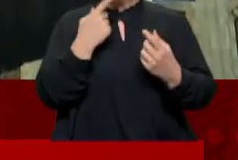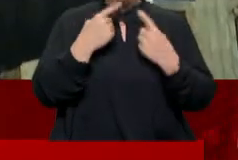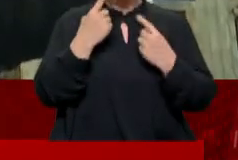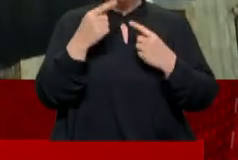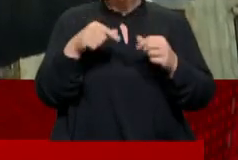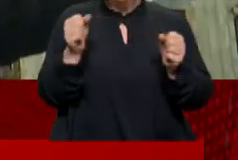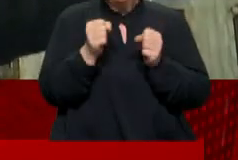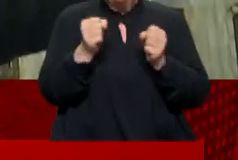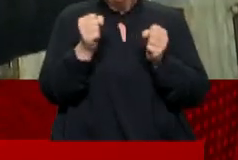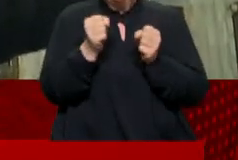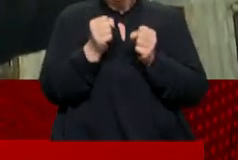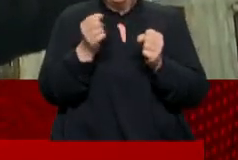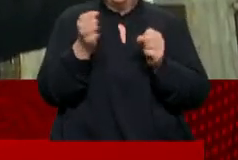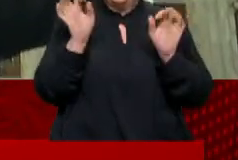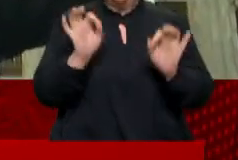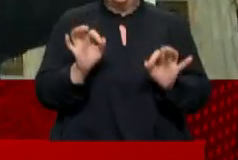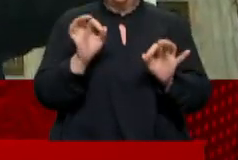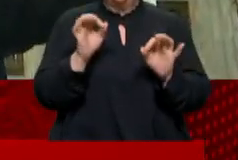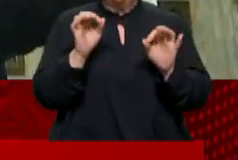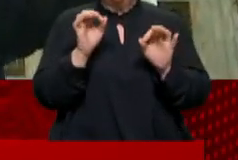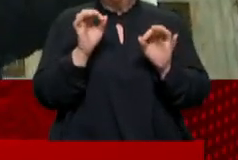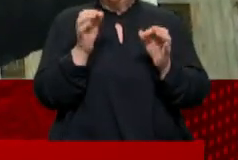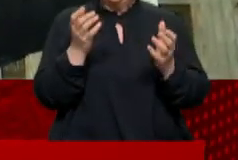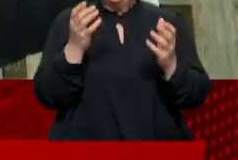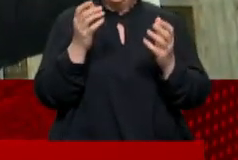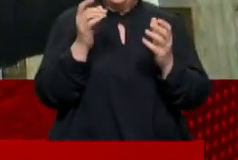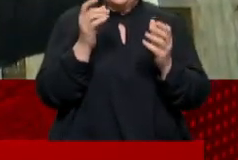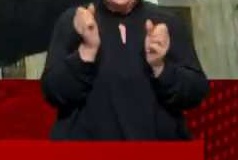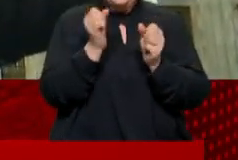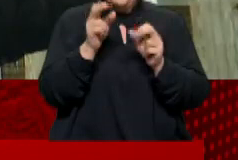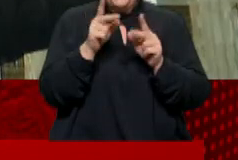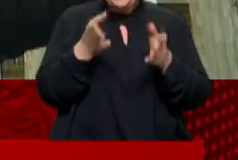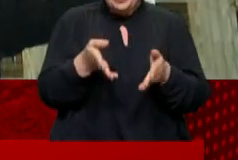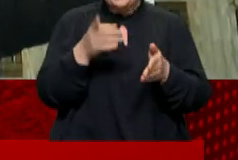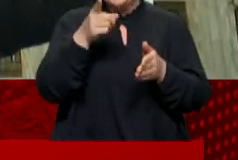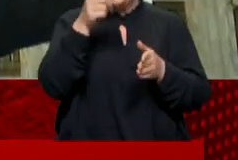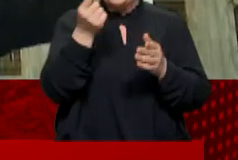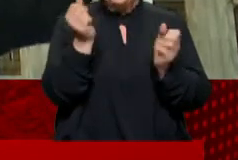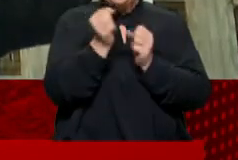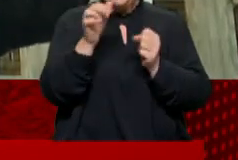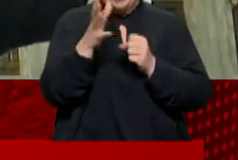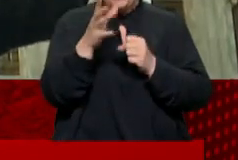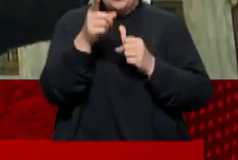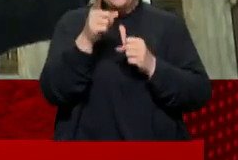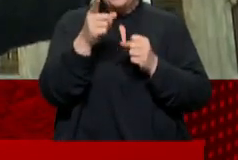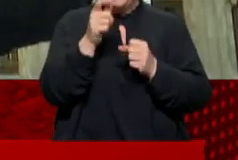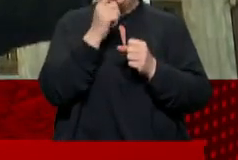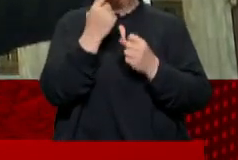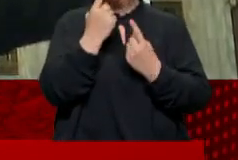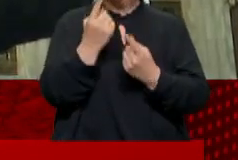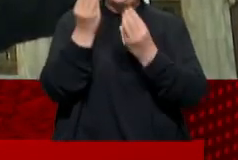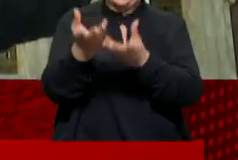şimdi başka bir kıştan bir kalıntı yaşıyormuşuz gibi. Sen de orada biraz üşüdün galiba. Sana bırakalım